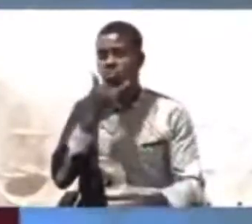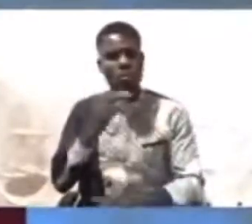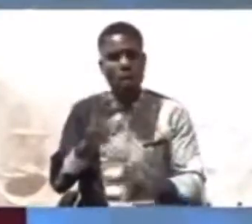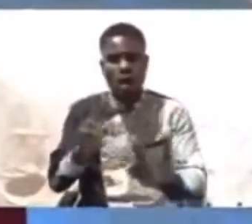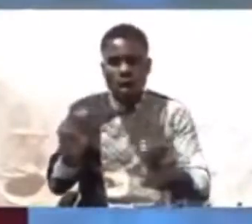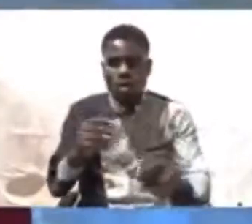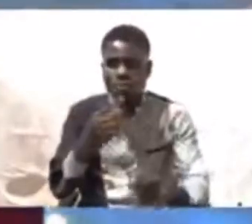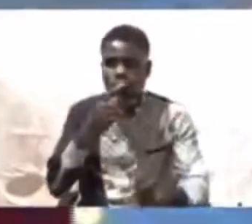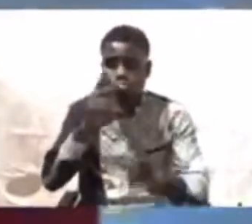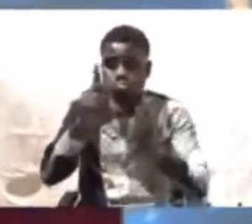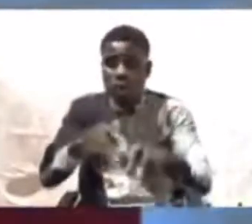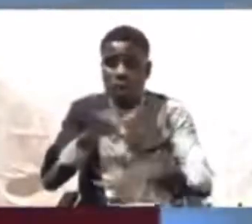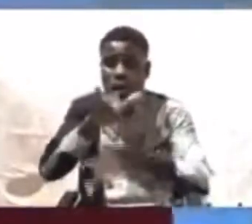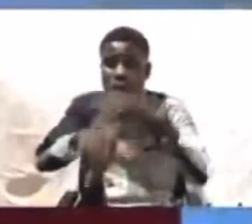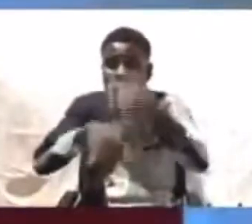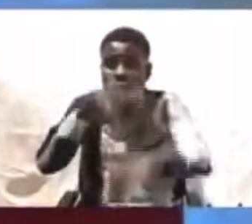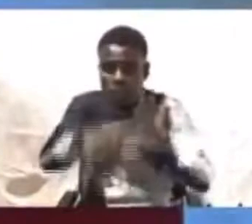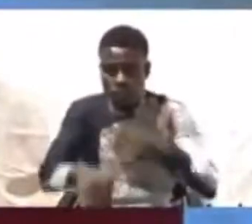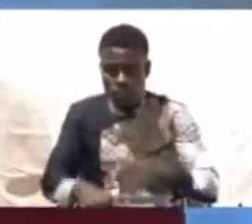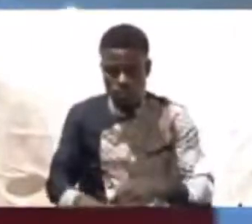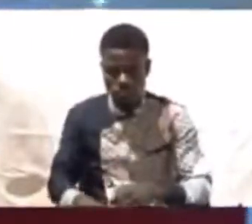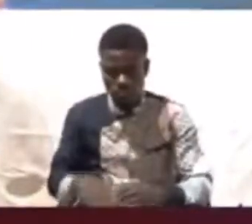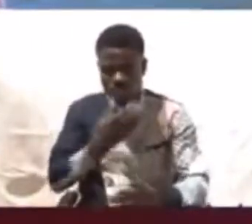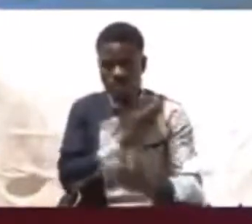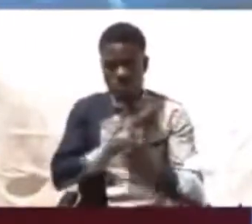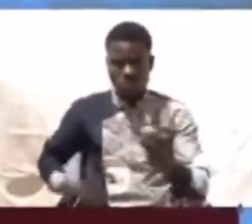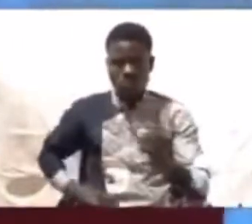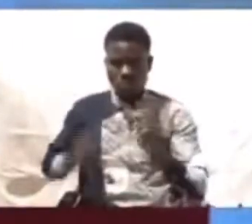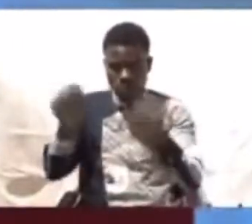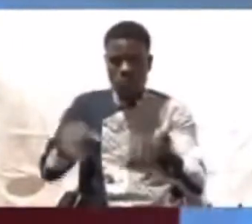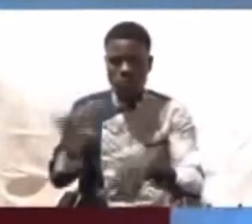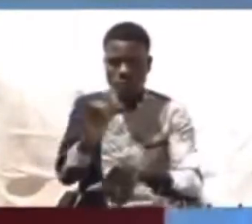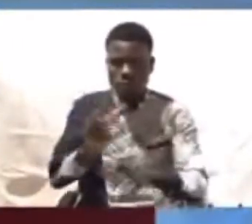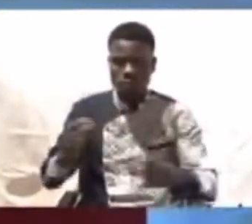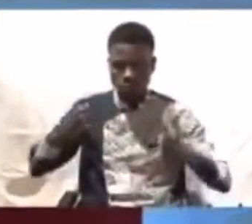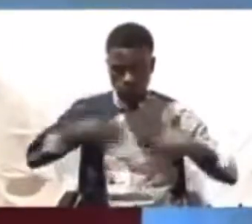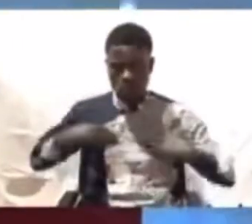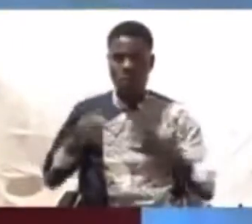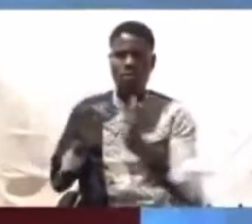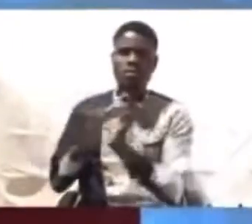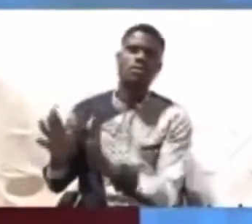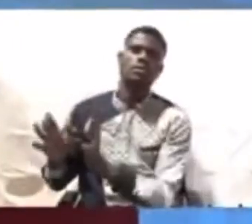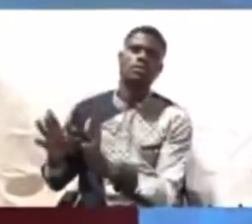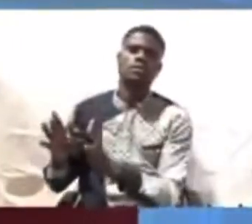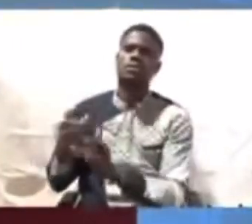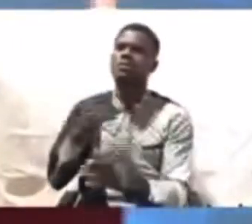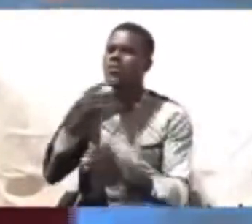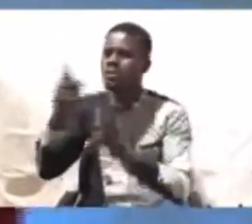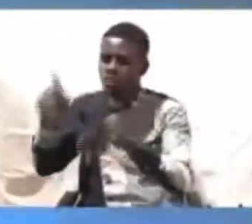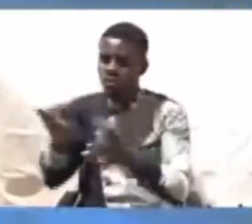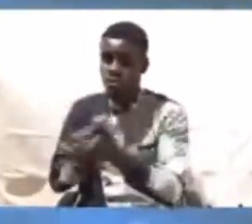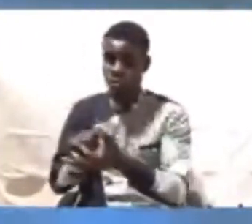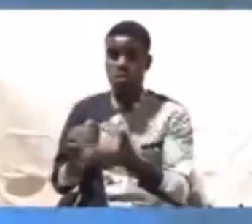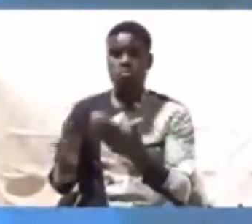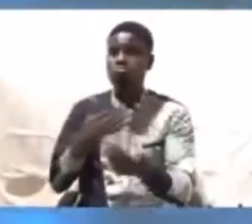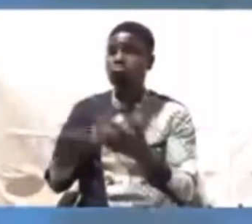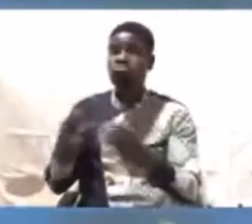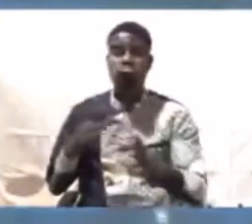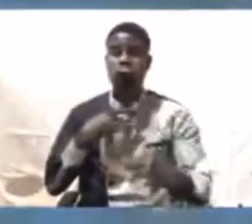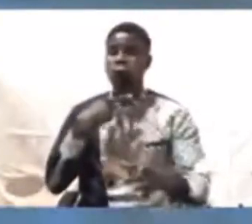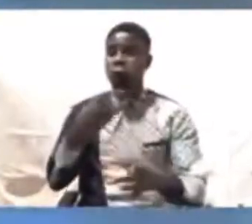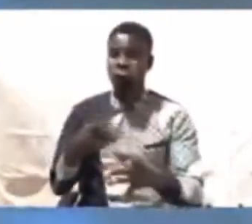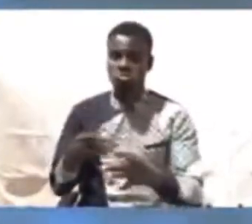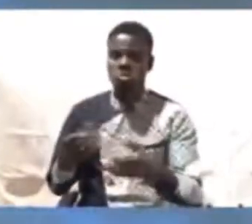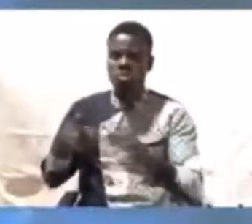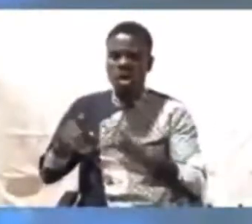bo mpa ye ka kire yesu se se no pa yesu be ya no nim surprised ni se ade aye won won de